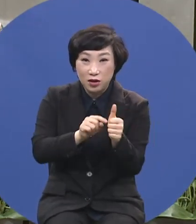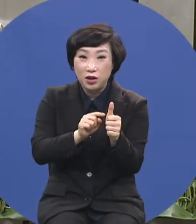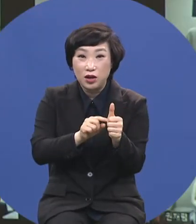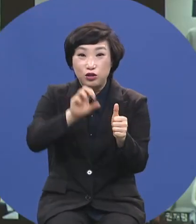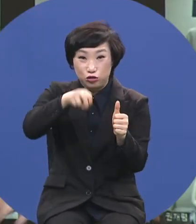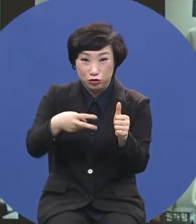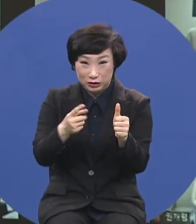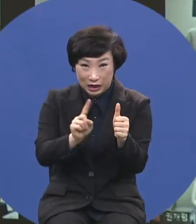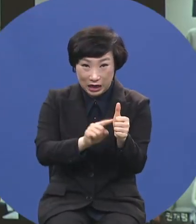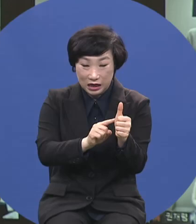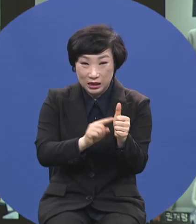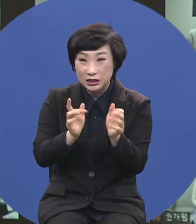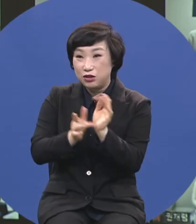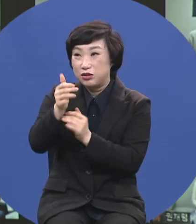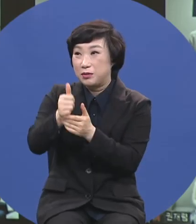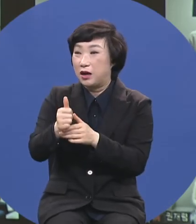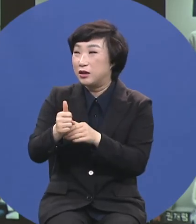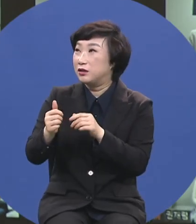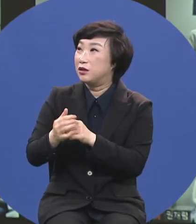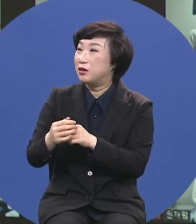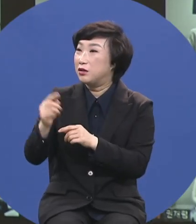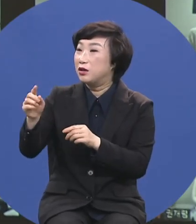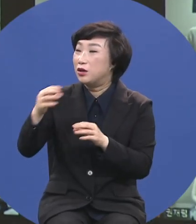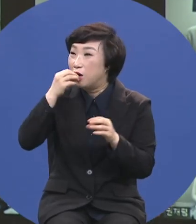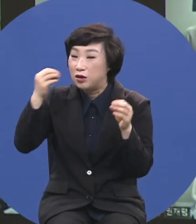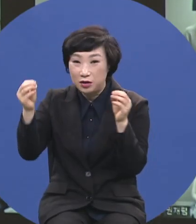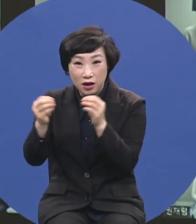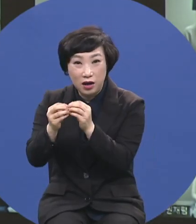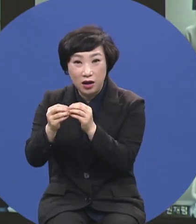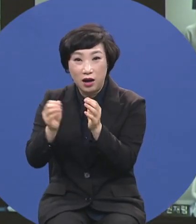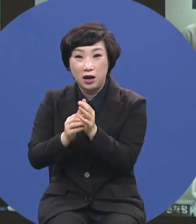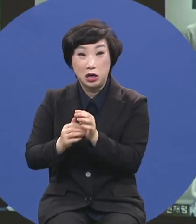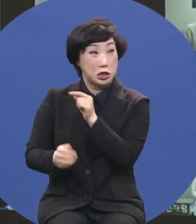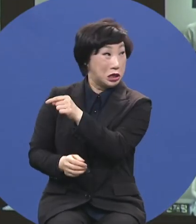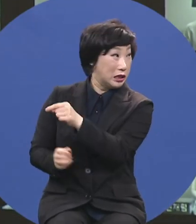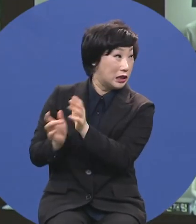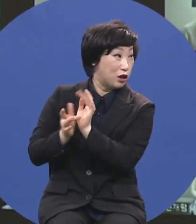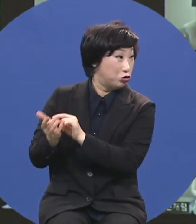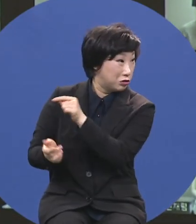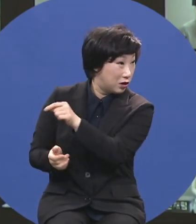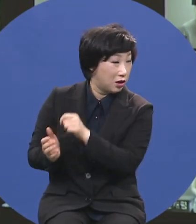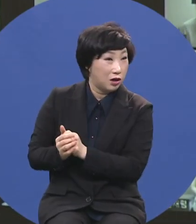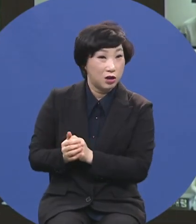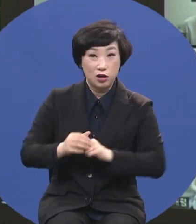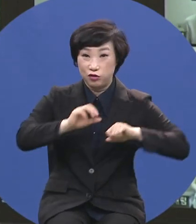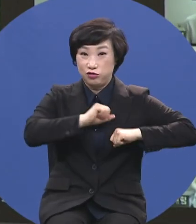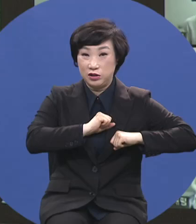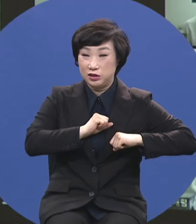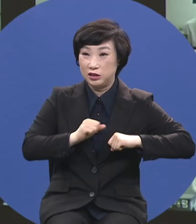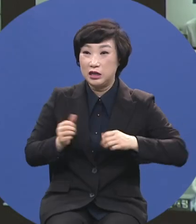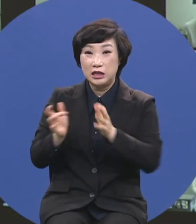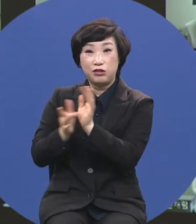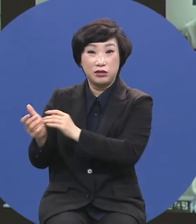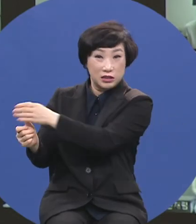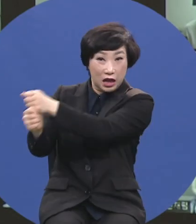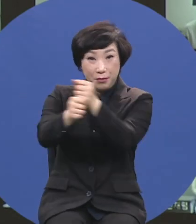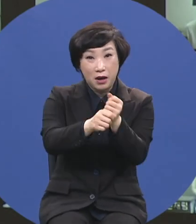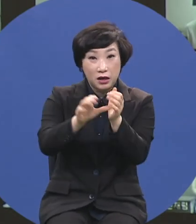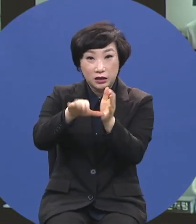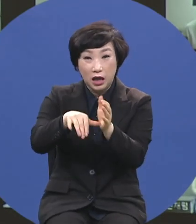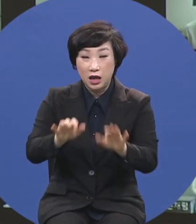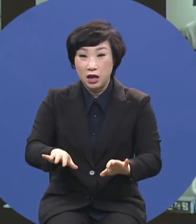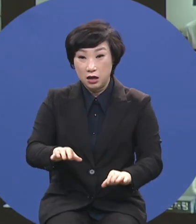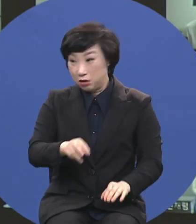맞추며 이가 예수라고 일러주면서 군병들이 잡아가도록 만들었던 그 시대